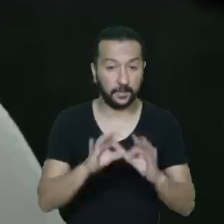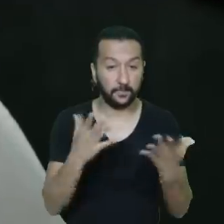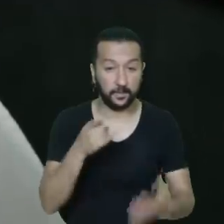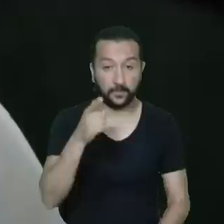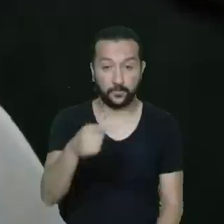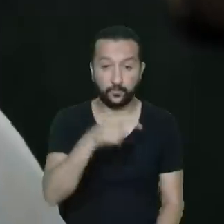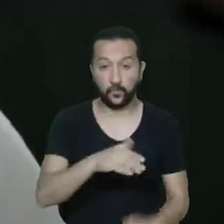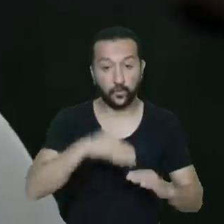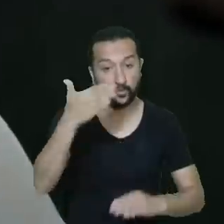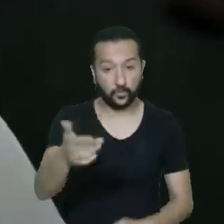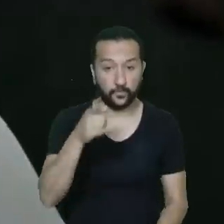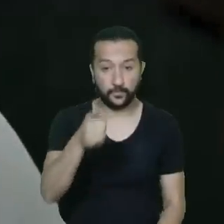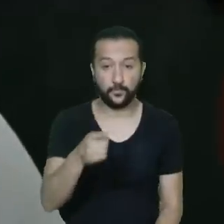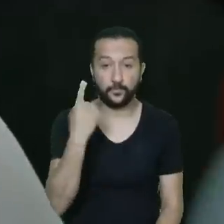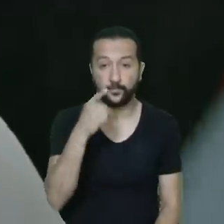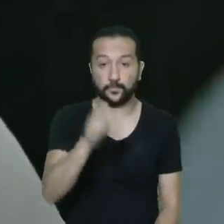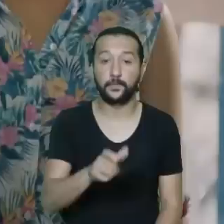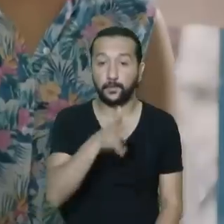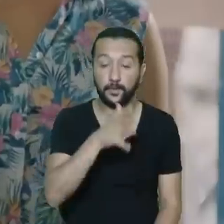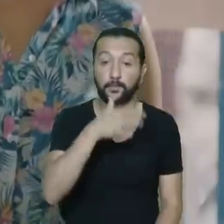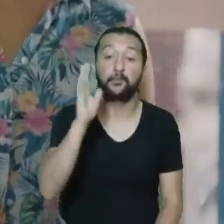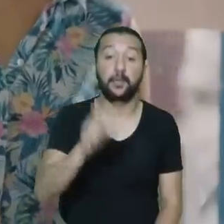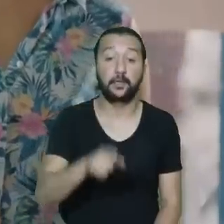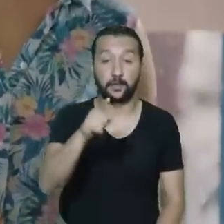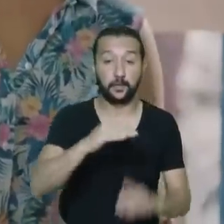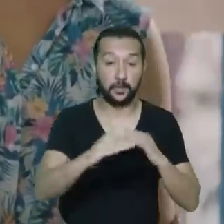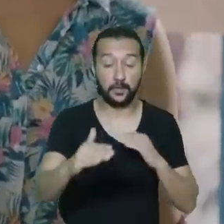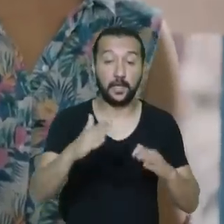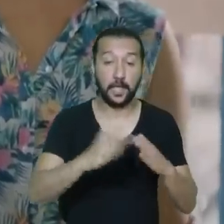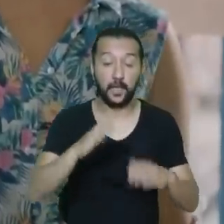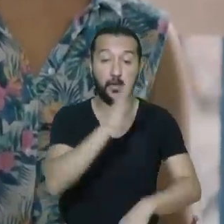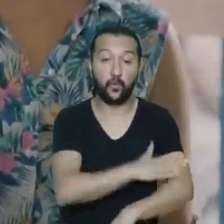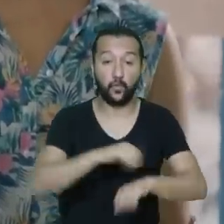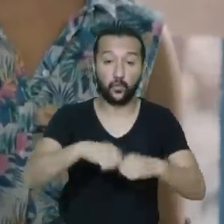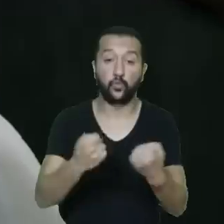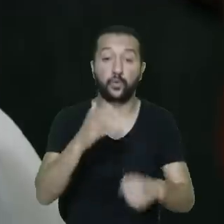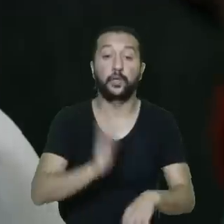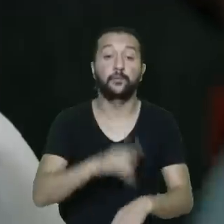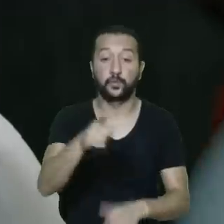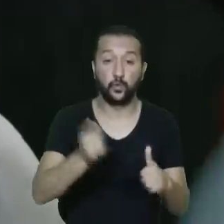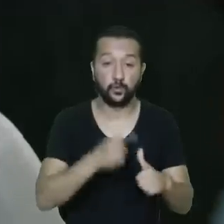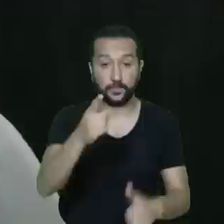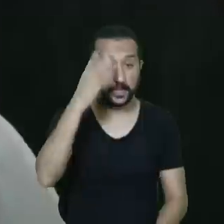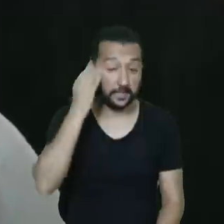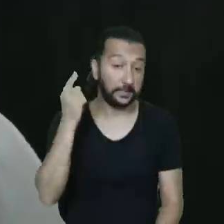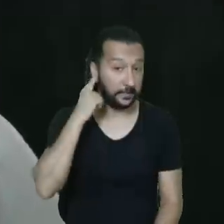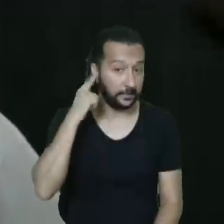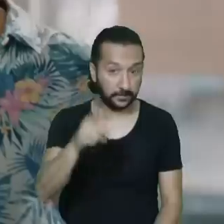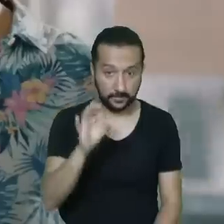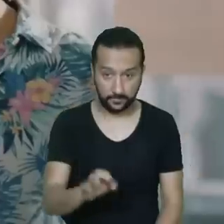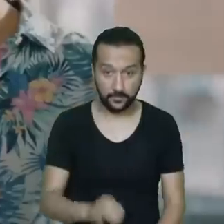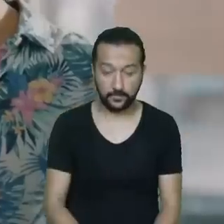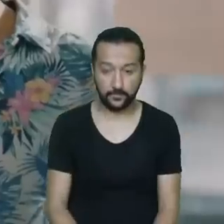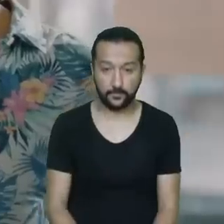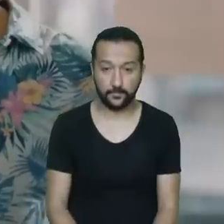Demek bundan sonra bilip bilmeden el alemin elini kolunu bükmeyeceğim. Önce bir ağlayıp dinleyeceğim deme.